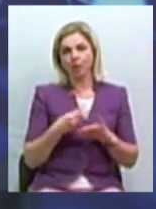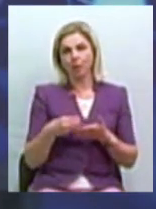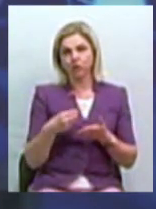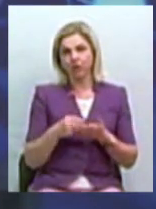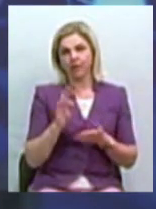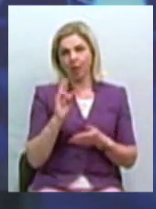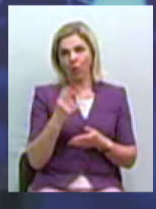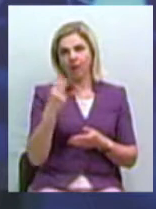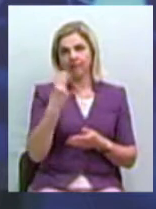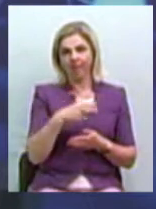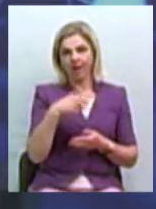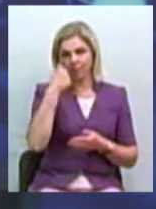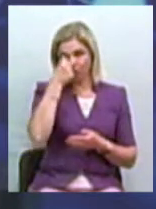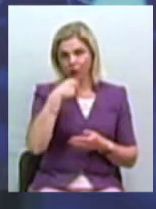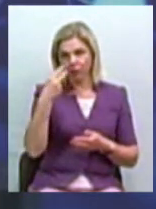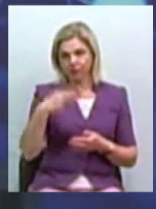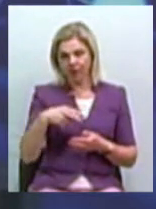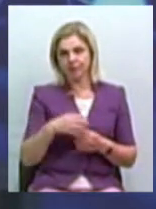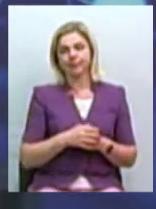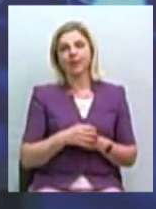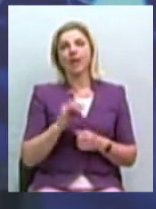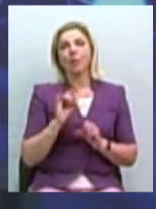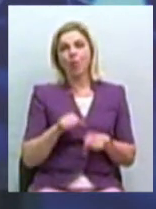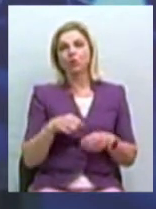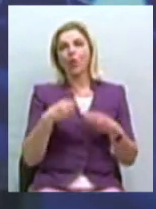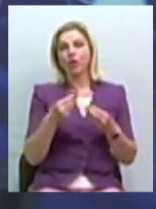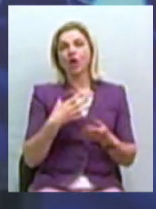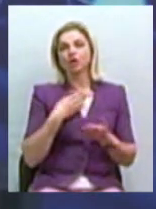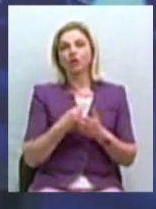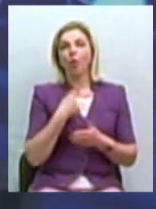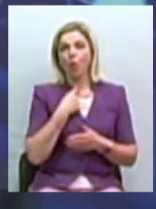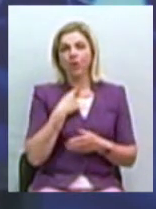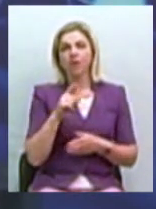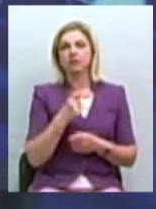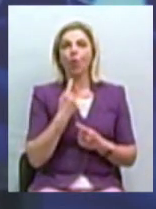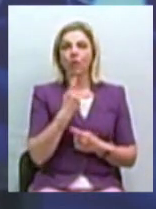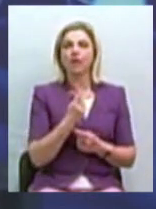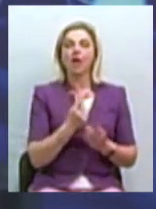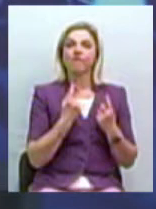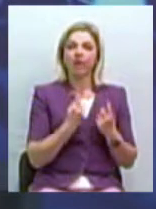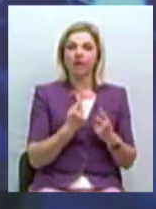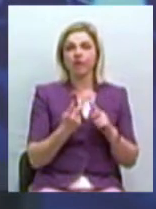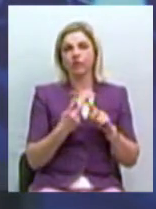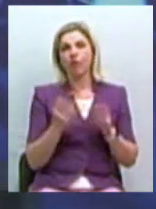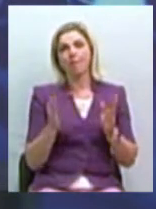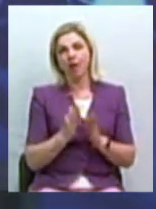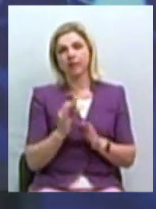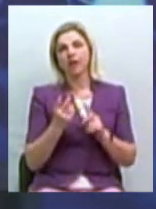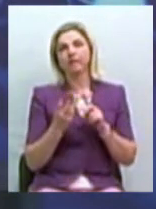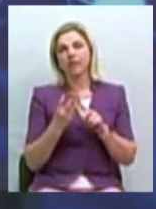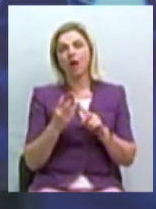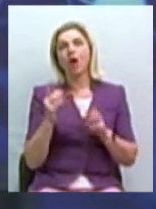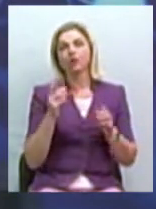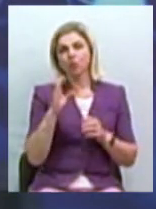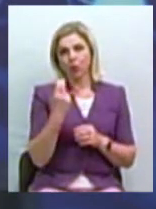Миколаєва-2020». Громадяни з миколаївської реєстрації можуть віддати свій голос за один великий, один малий та один соціальні